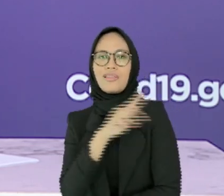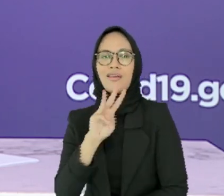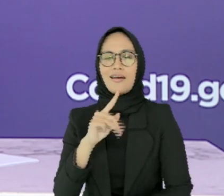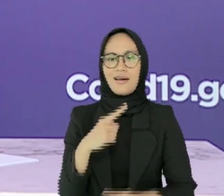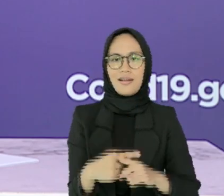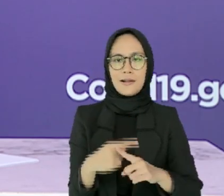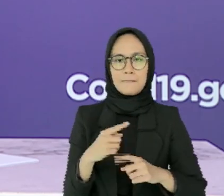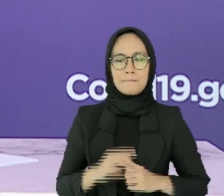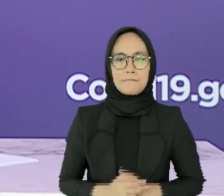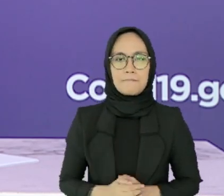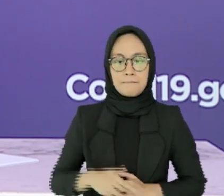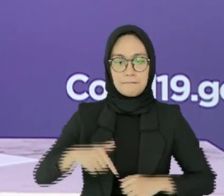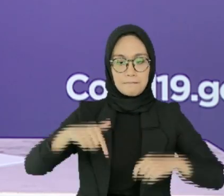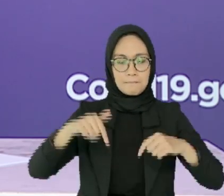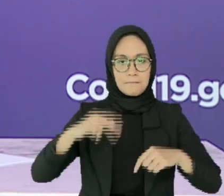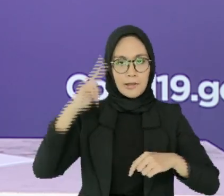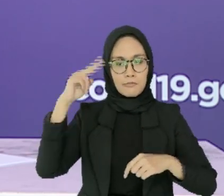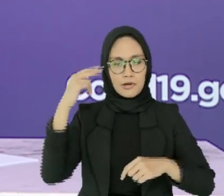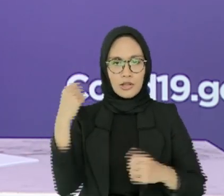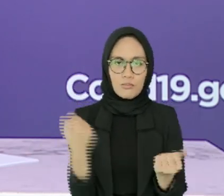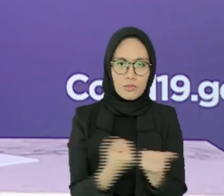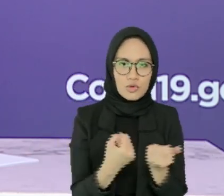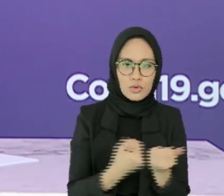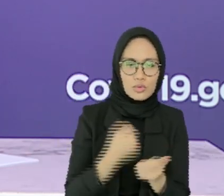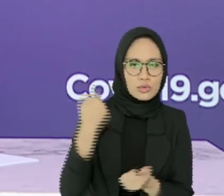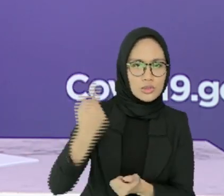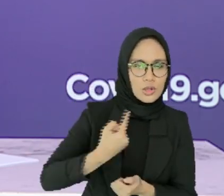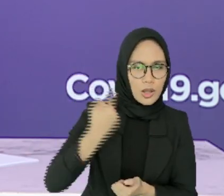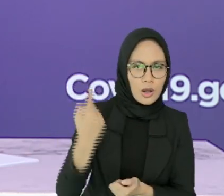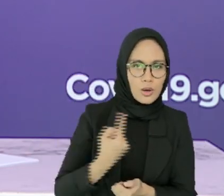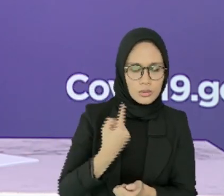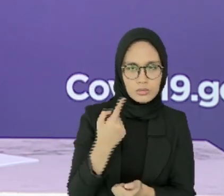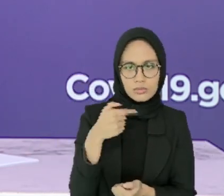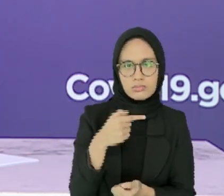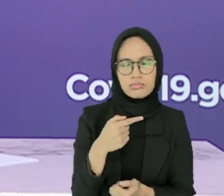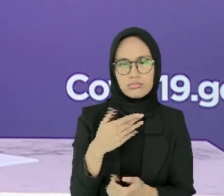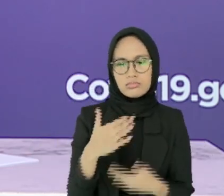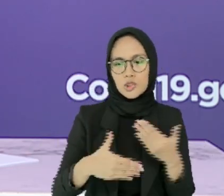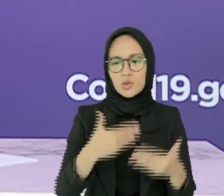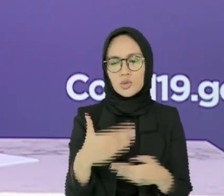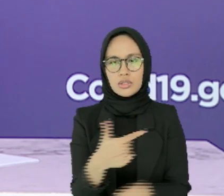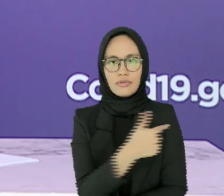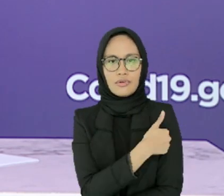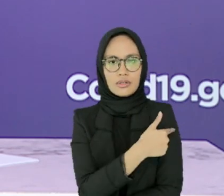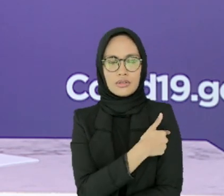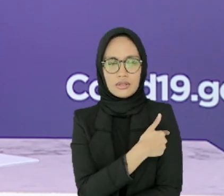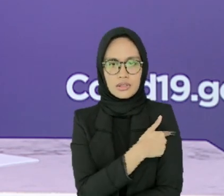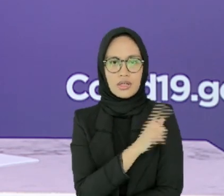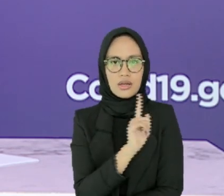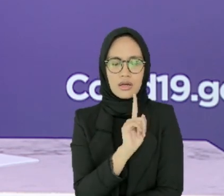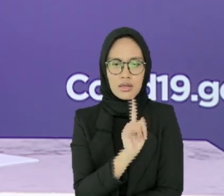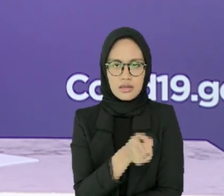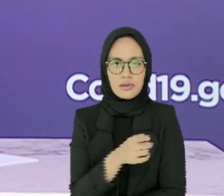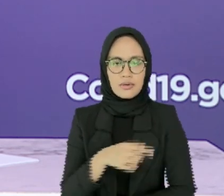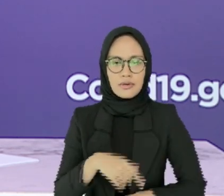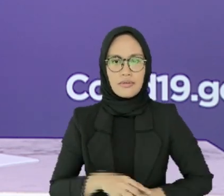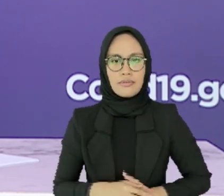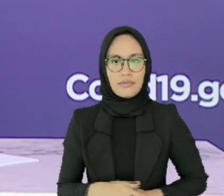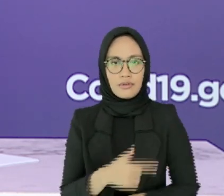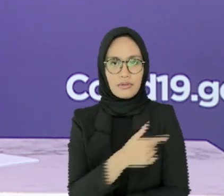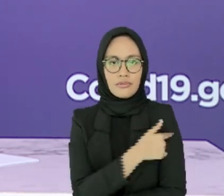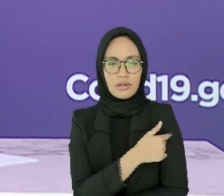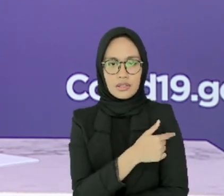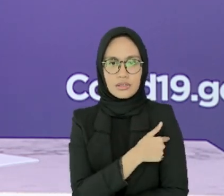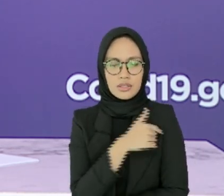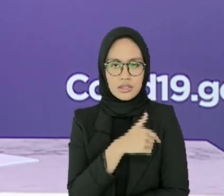pemerintah Indonesia juga terus mendukung kemandirian produksi vaksin dalam negeri yaitu melalui vaksin merah putih pemberian KYT